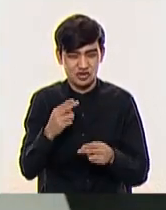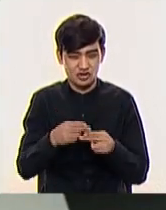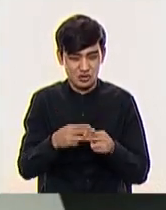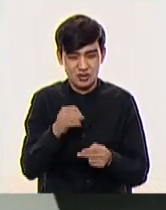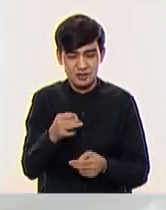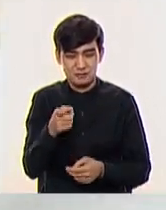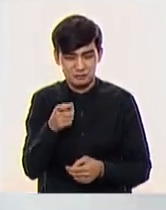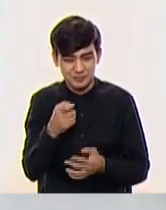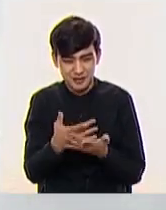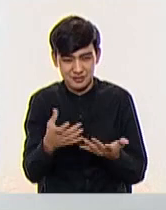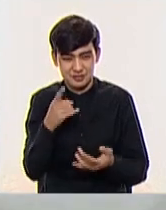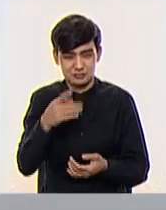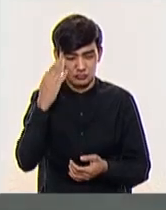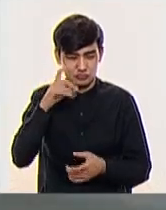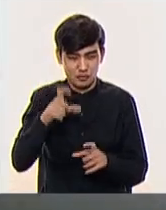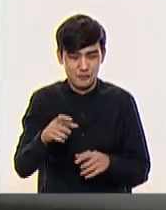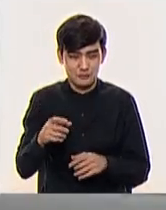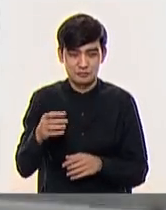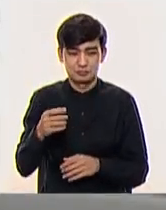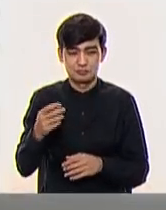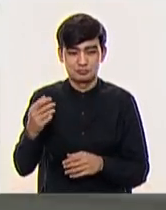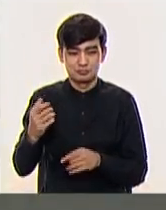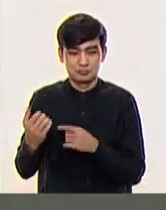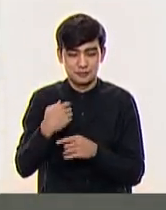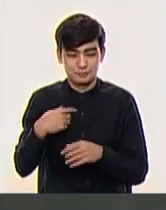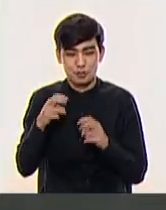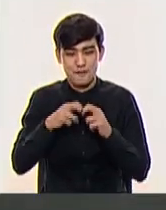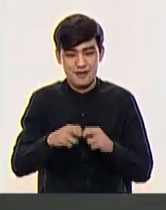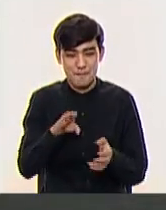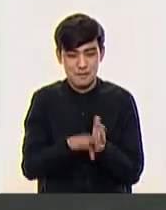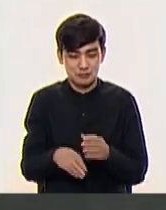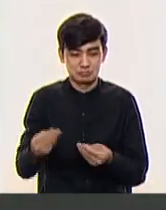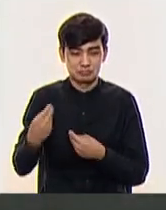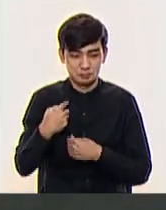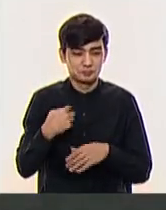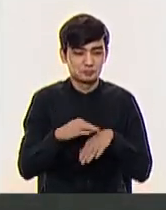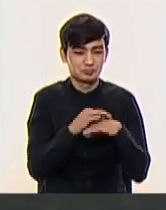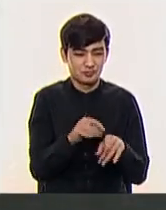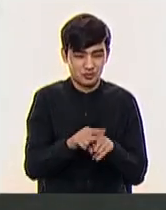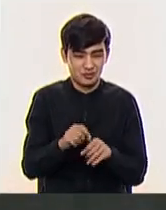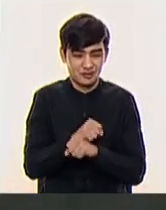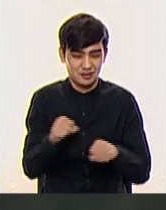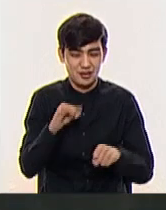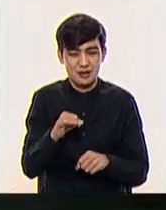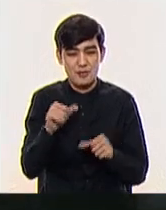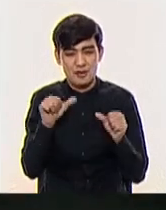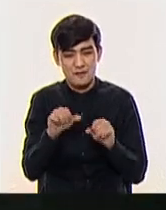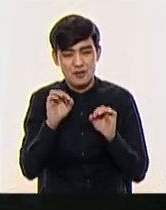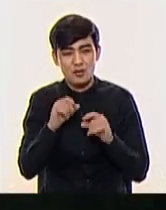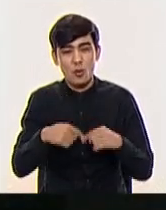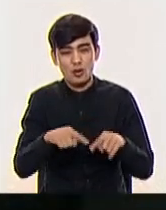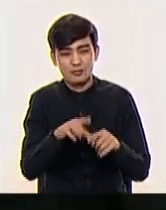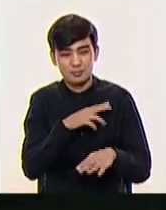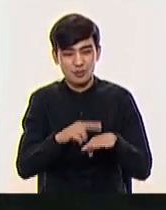провозке привлекают незнакомцев, которые перевозят посылки без проверки содержимого. Правоохранительные органы напомнили, что